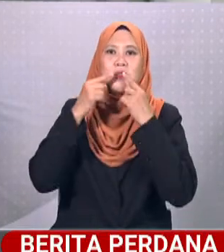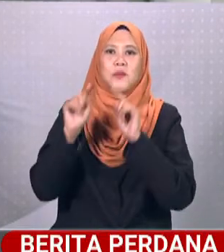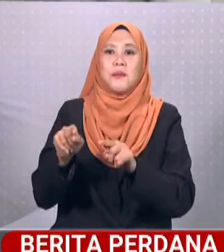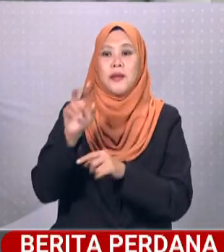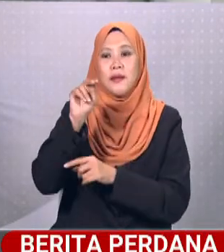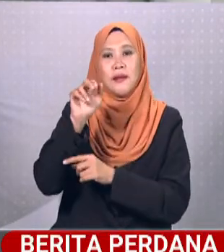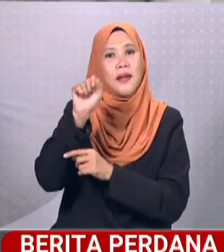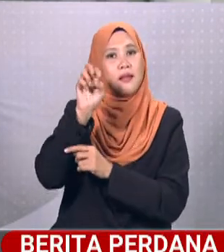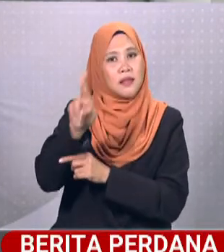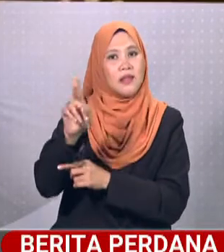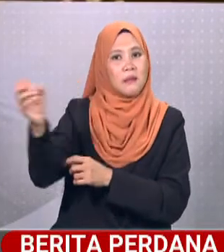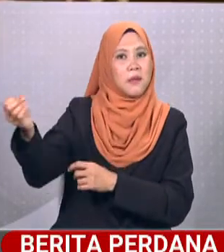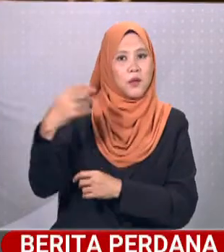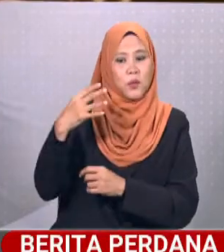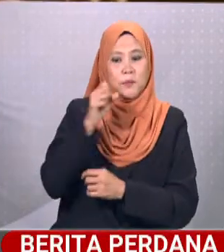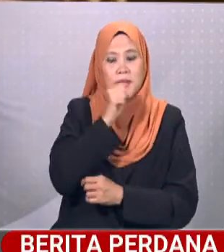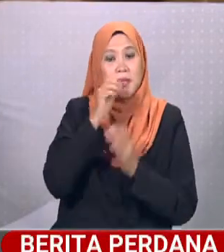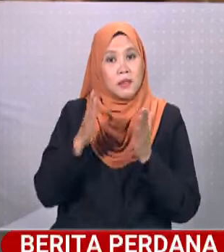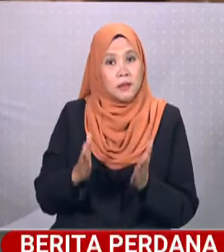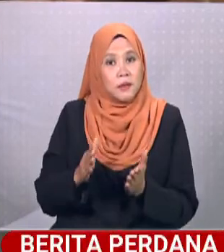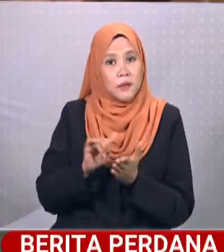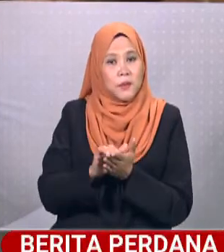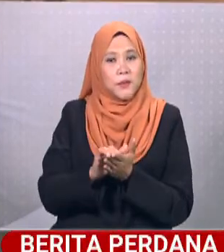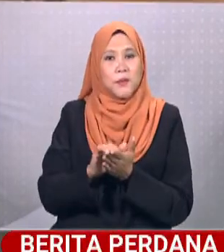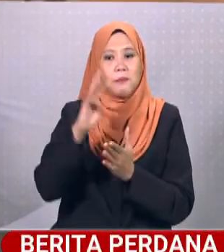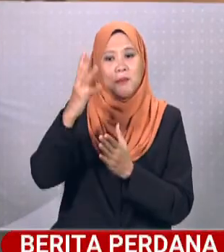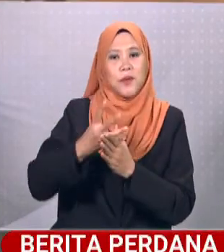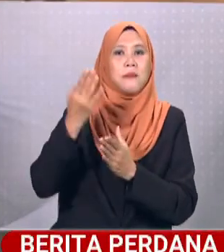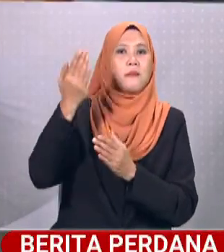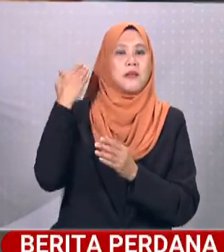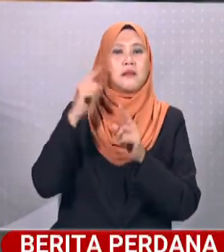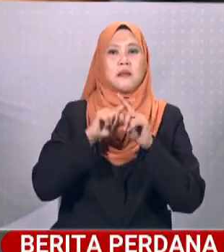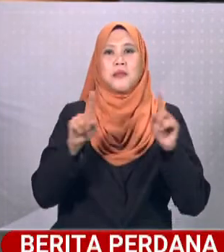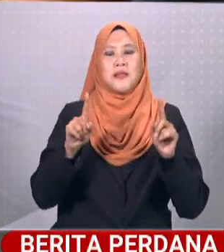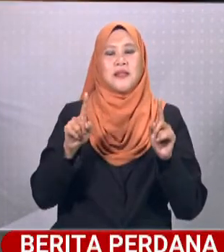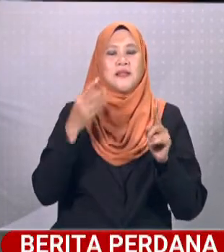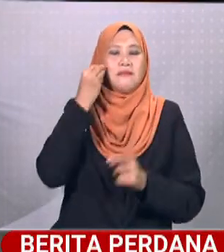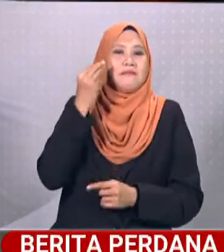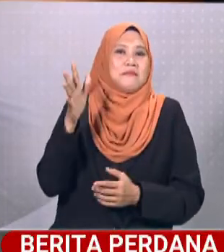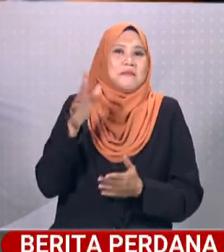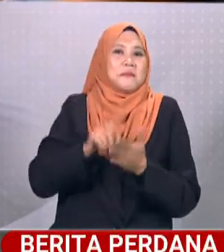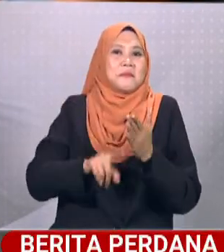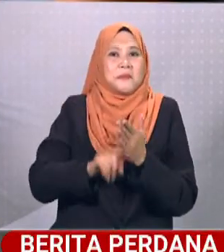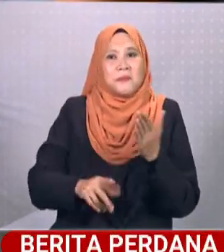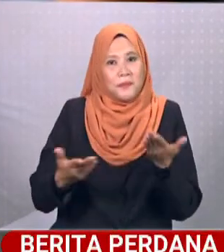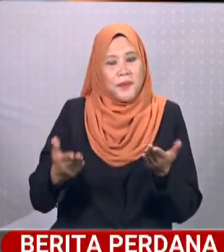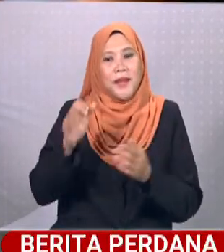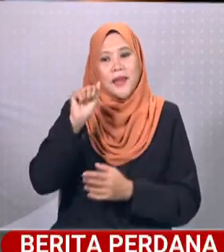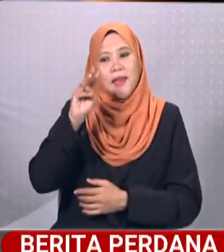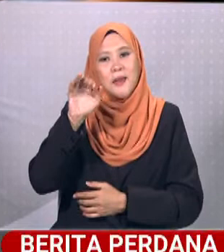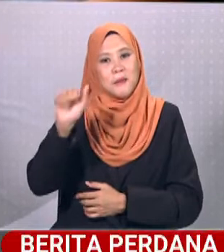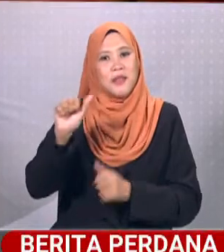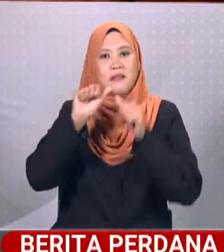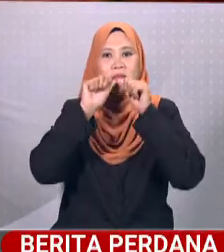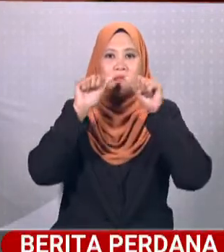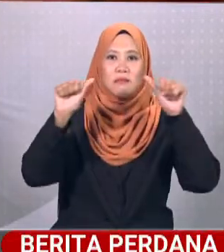Nasir, beliau telah dimaklumkan oleh penyanyi itu kira-kira 4 bulan lepas namun tidak mengambil berat mengenainya sehinggalah Amy membuat